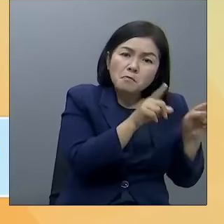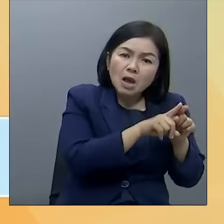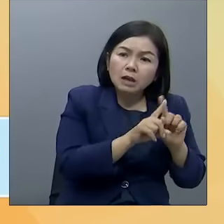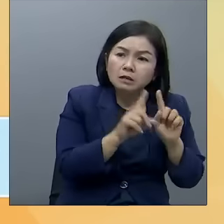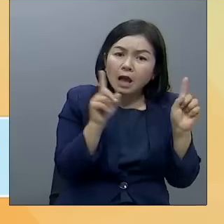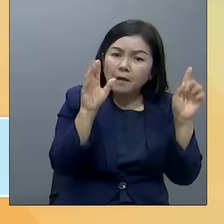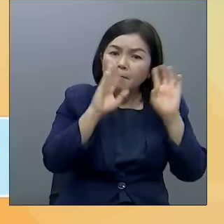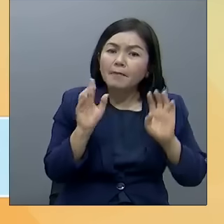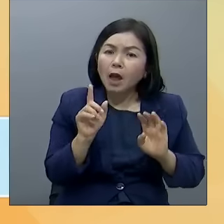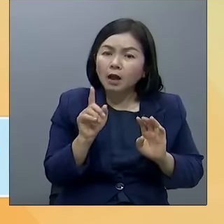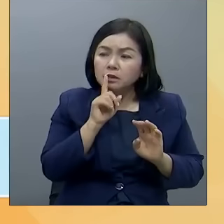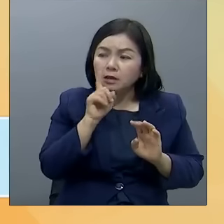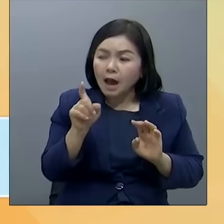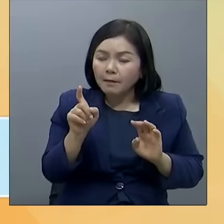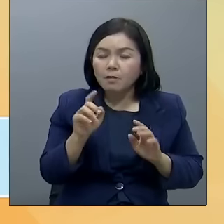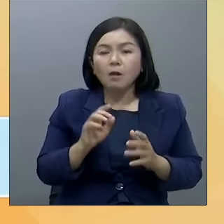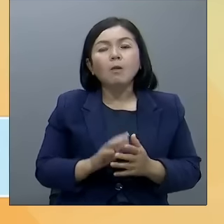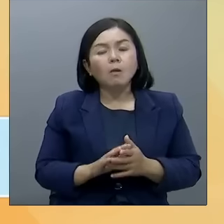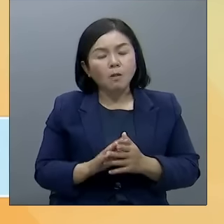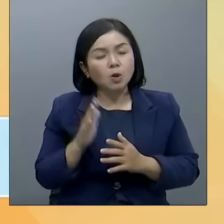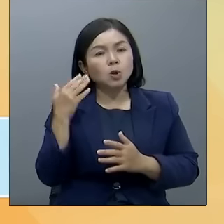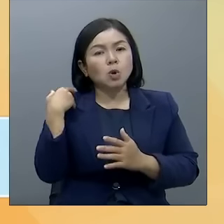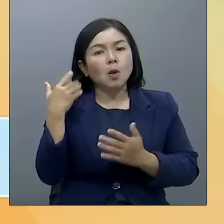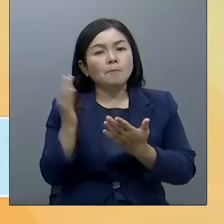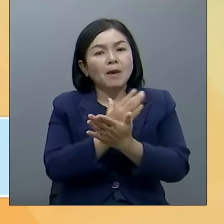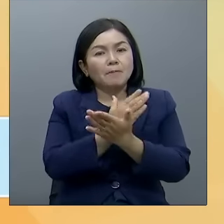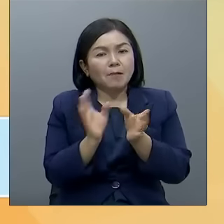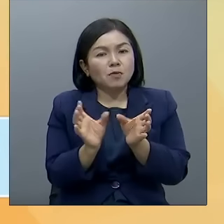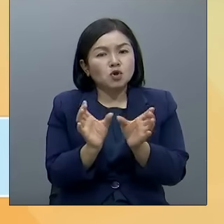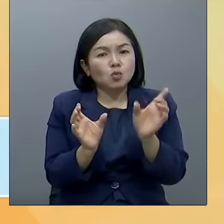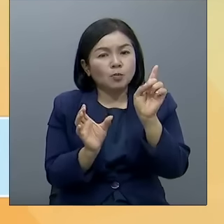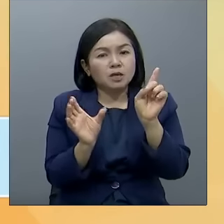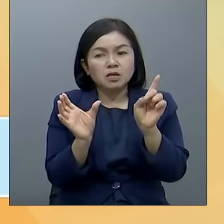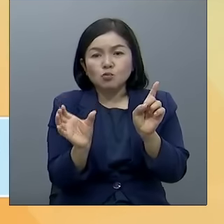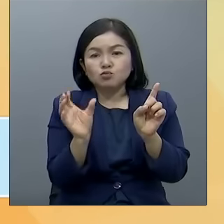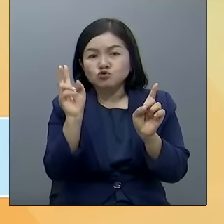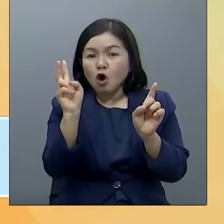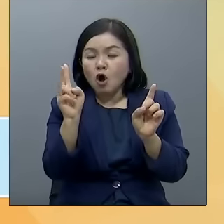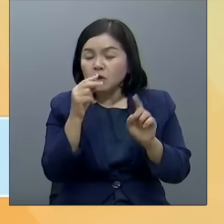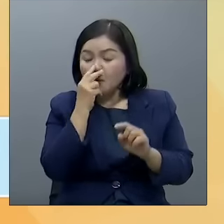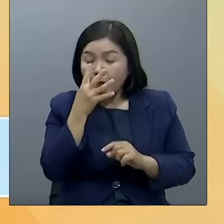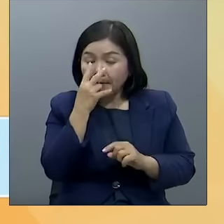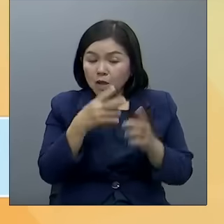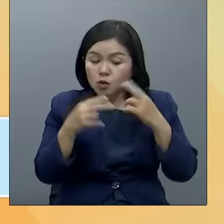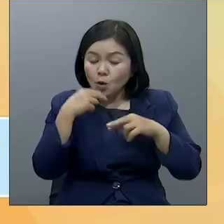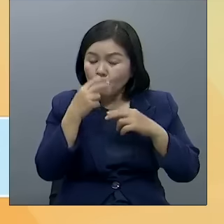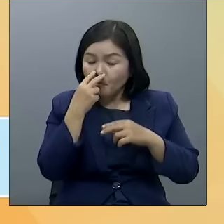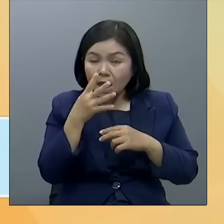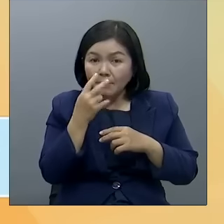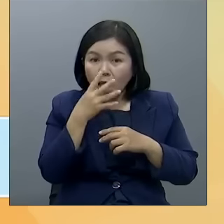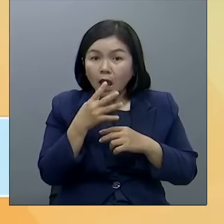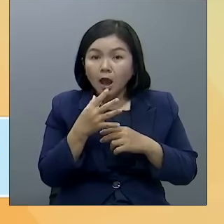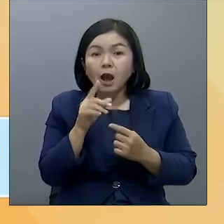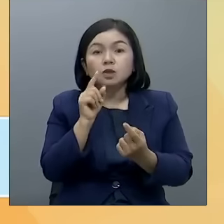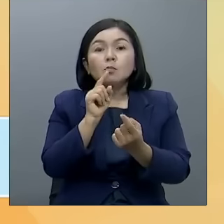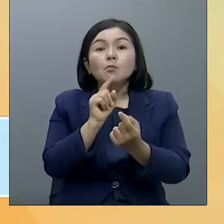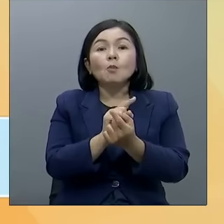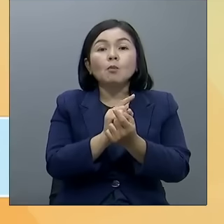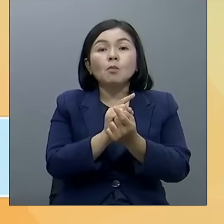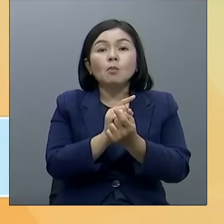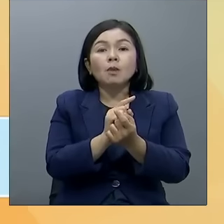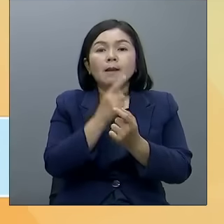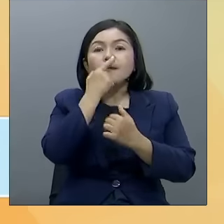ประเภทครับ ก็ต้องแบ่งเป็น2กลุ่มนะครับบางกลุ่มนะครับอาจจะไม่มีอาการเลยนะครับก็คือจะพบได้ก็ต่อเมื่อเราไปตรว